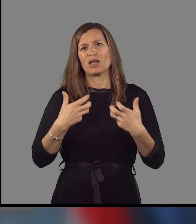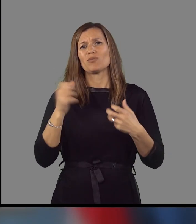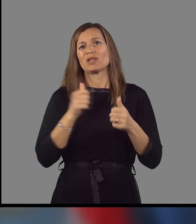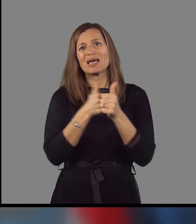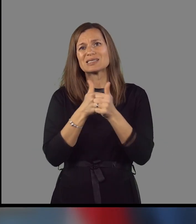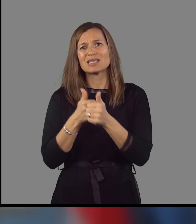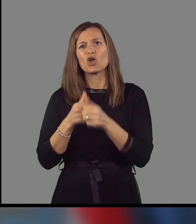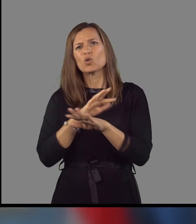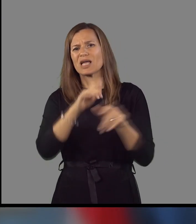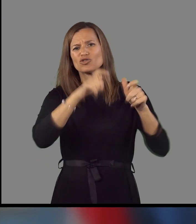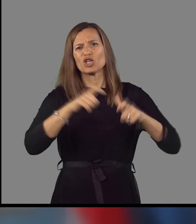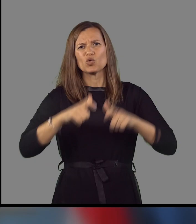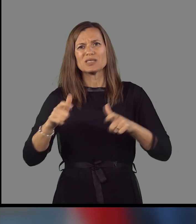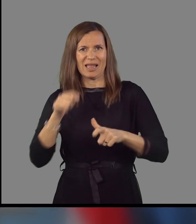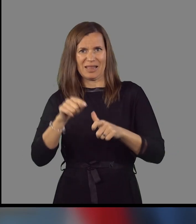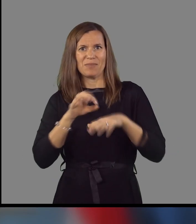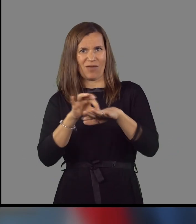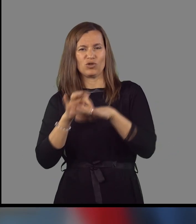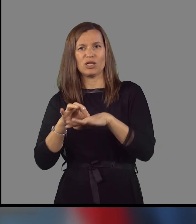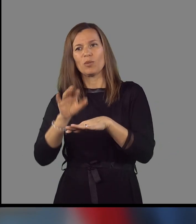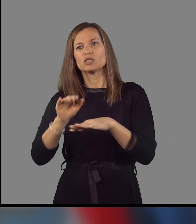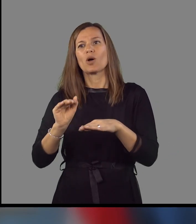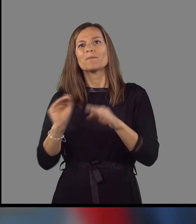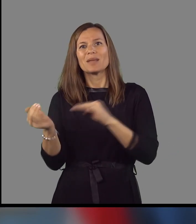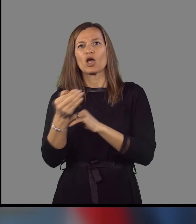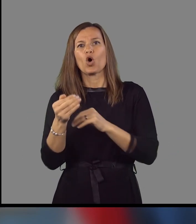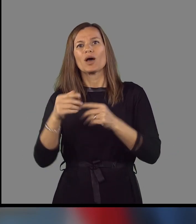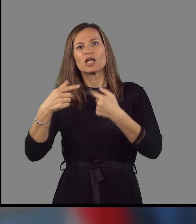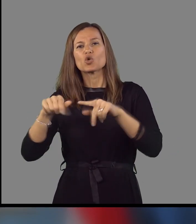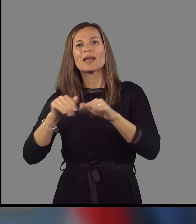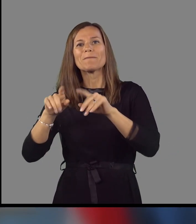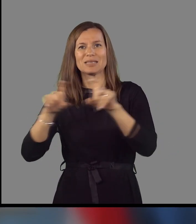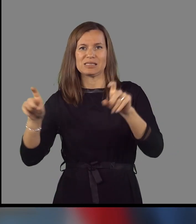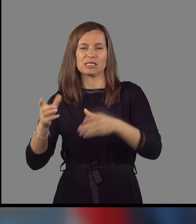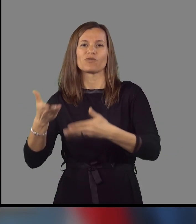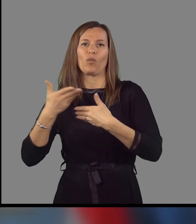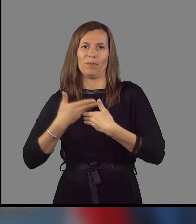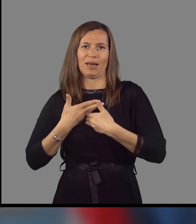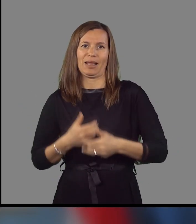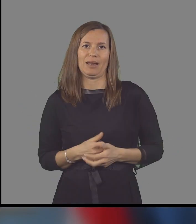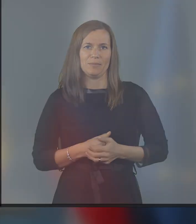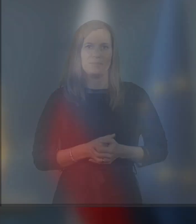nam sporoči, bi pa res želeli, da sledijo vse inštitucije tem navodilom, ki so jih prek svojih resornih ministrstev prejele.